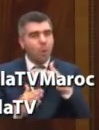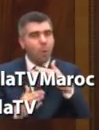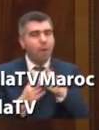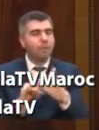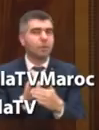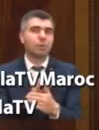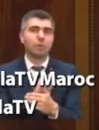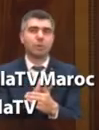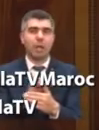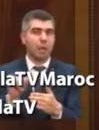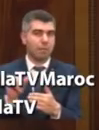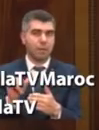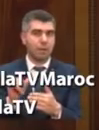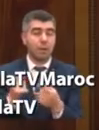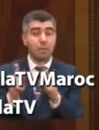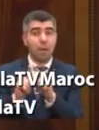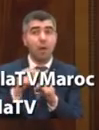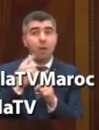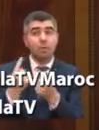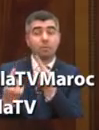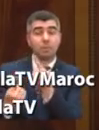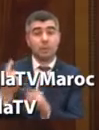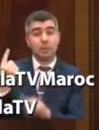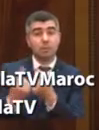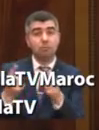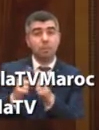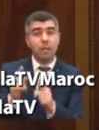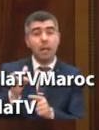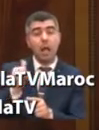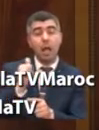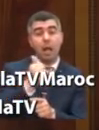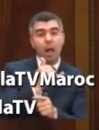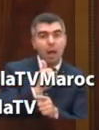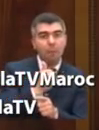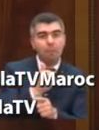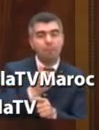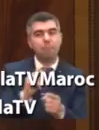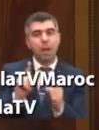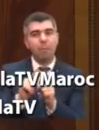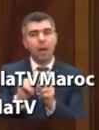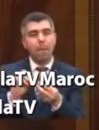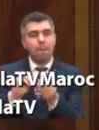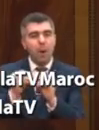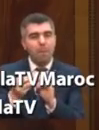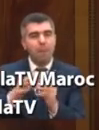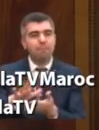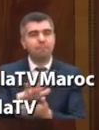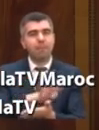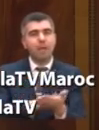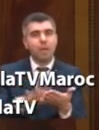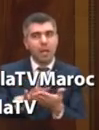عبر استغلال الانشغالات الداخلية للدول العربية مع الأسف، أو النزاعات البينة